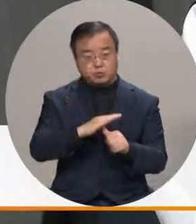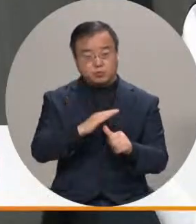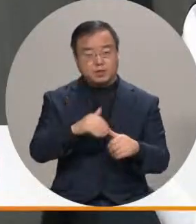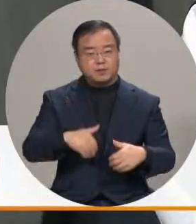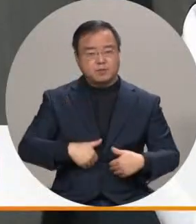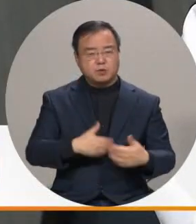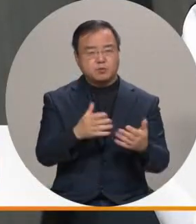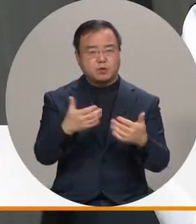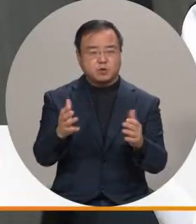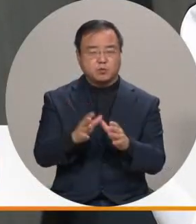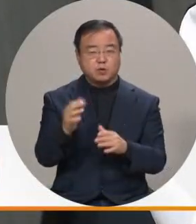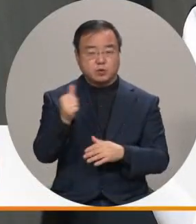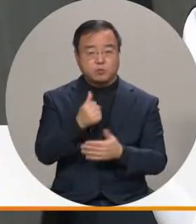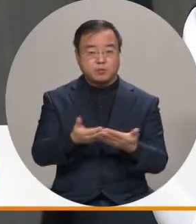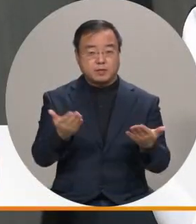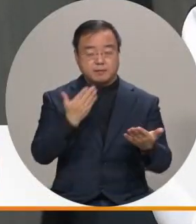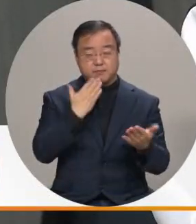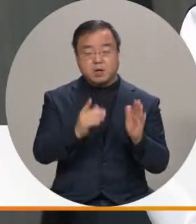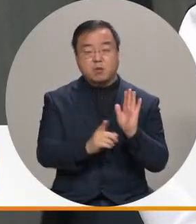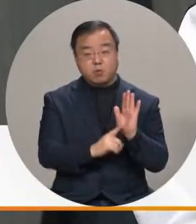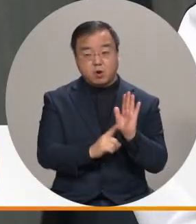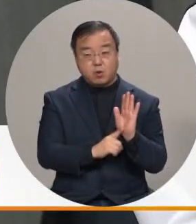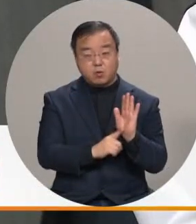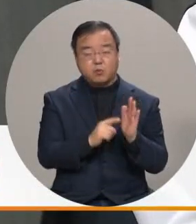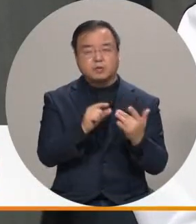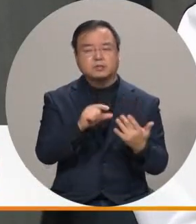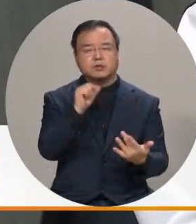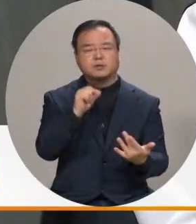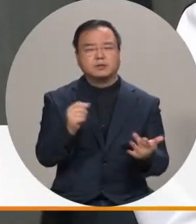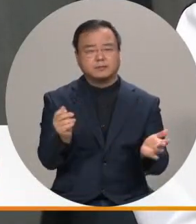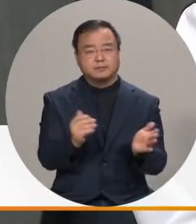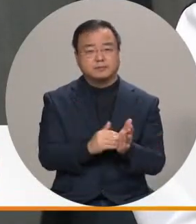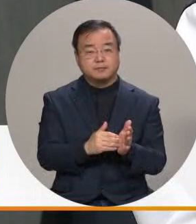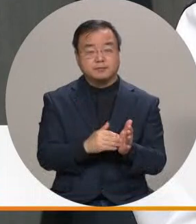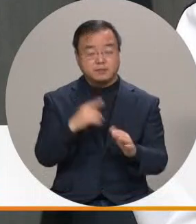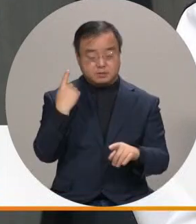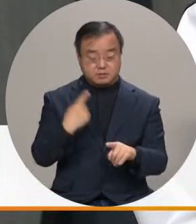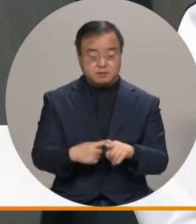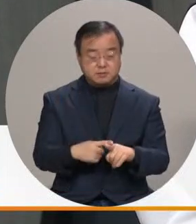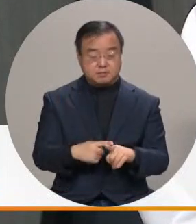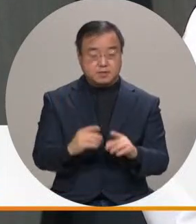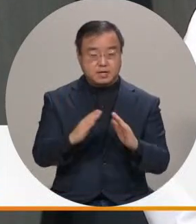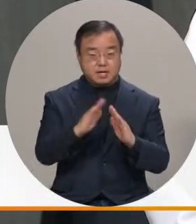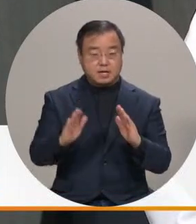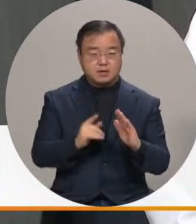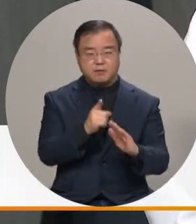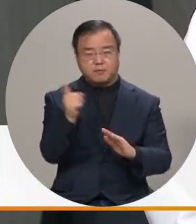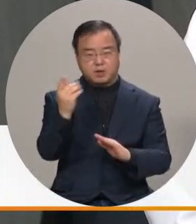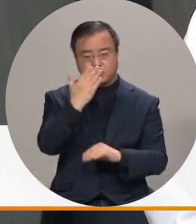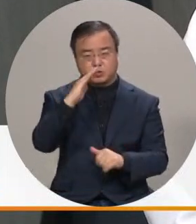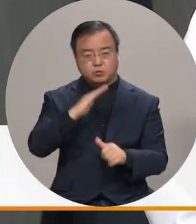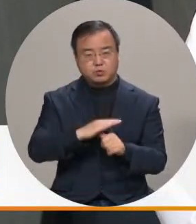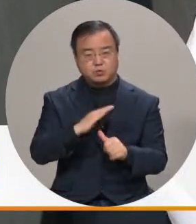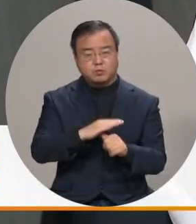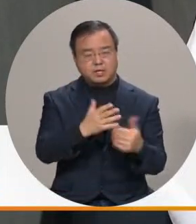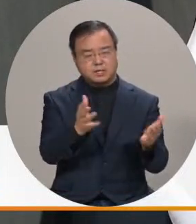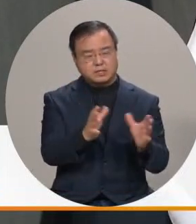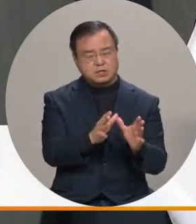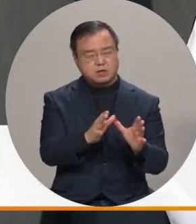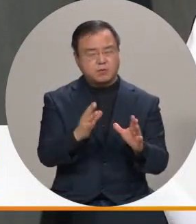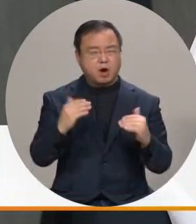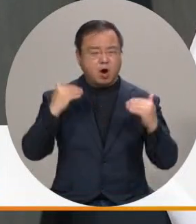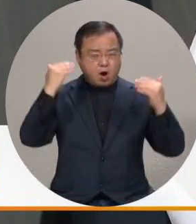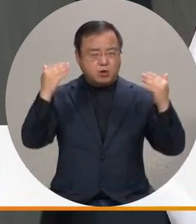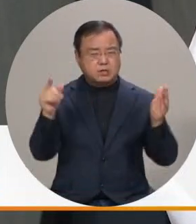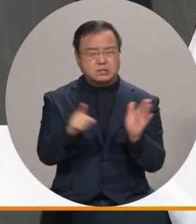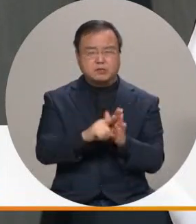방식으로 설계할 수 있는 광고 방법을 선택을 했었는데요 그러다 가정 청소년 입장에서는 기관과 어른을 신뢰하기 어려워한다는